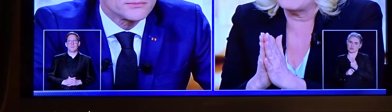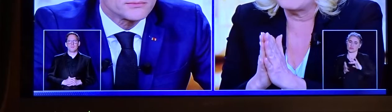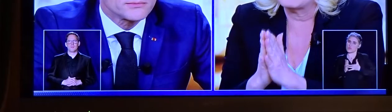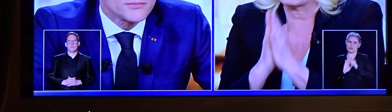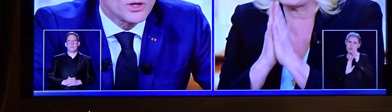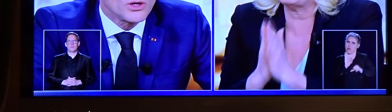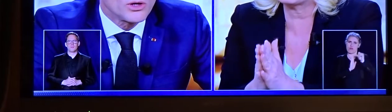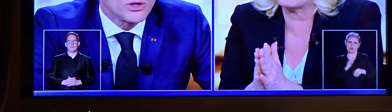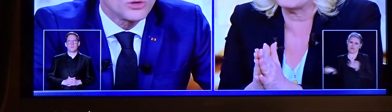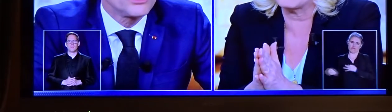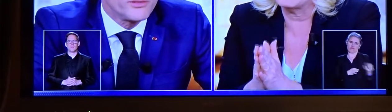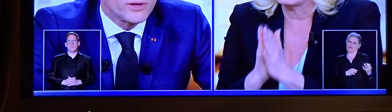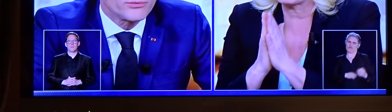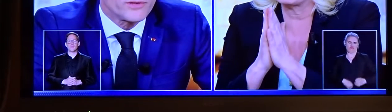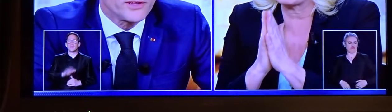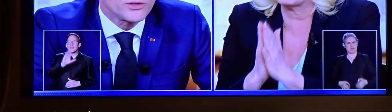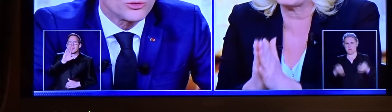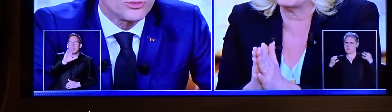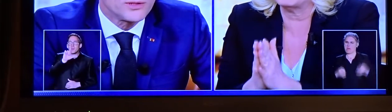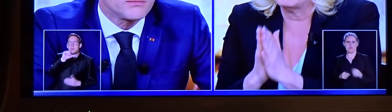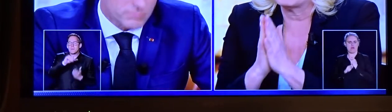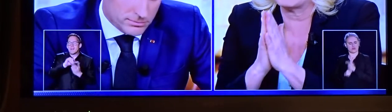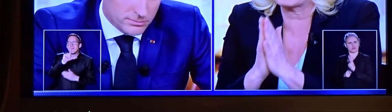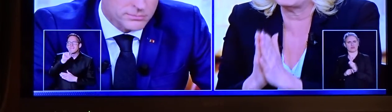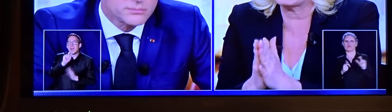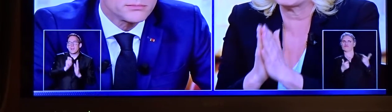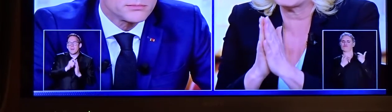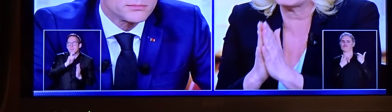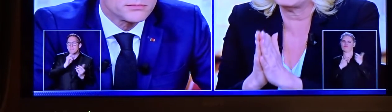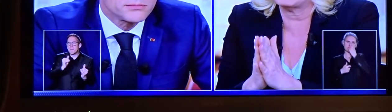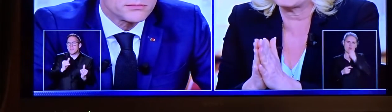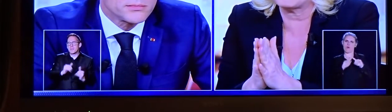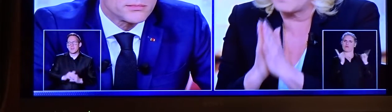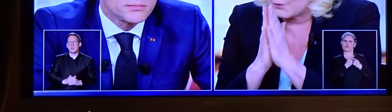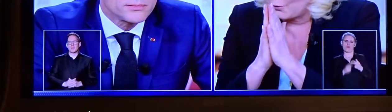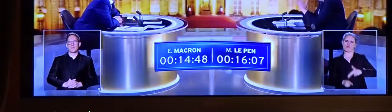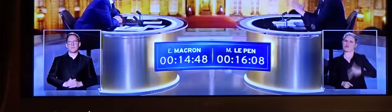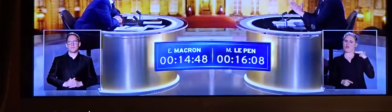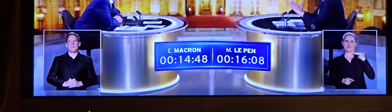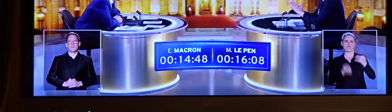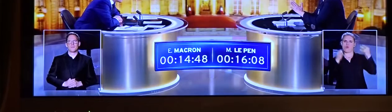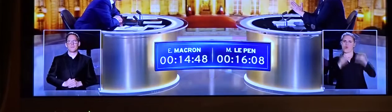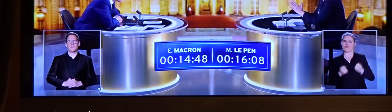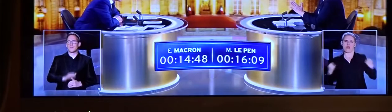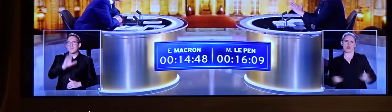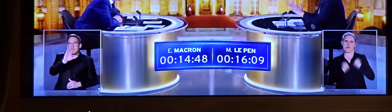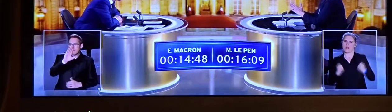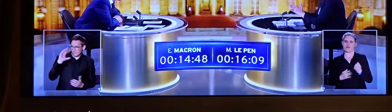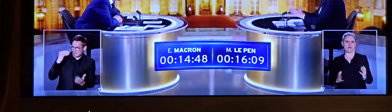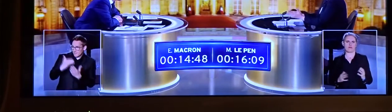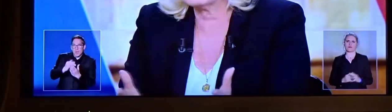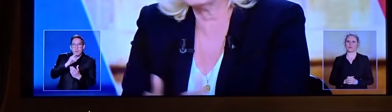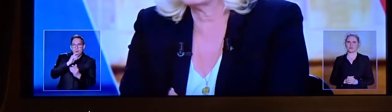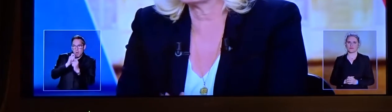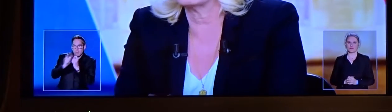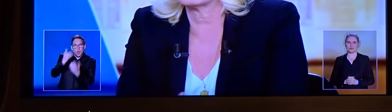les mois, remissurons sous le contrôle de la Commission nationale des comptes de campagne. Je ne peux pas vous laisser vous dire. Vous n'avez toujours pas remboursé ce